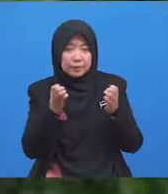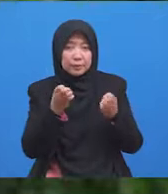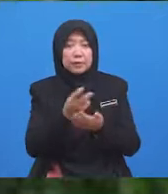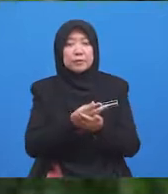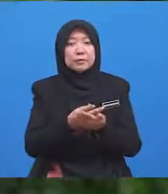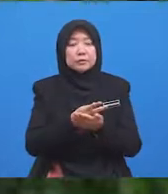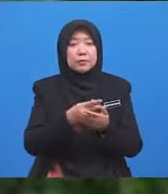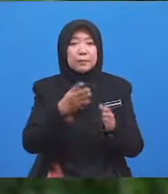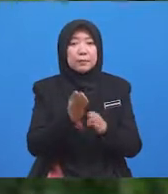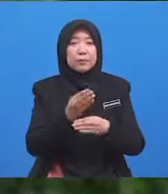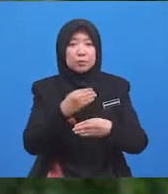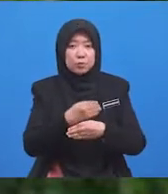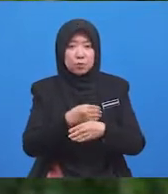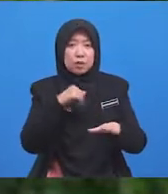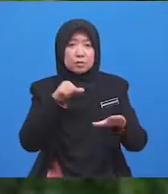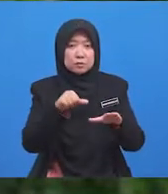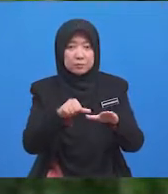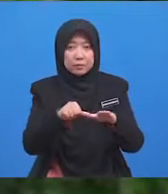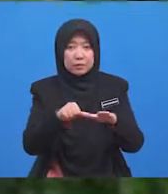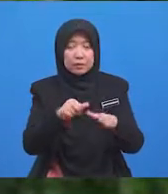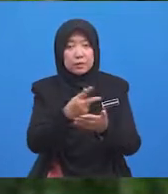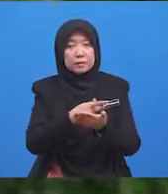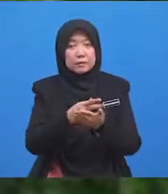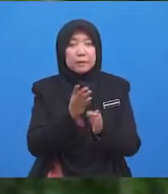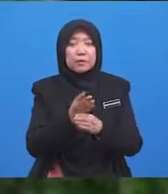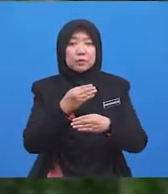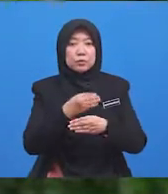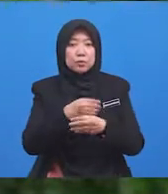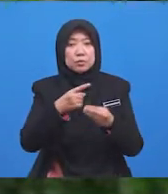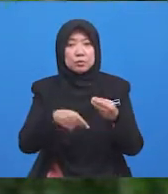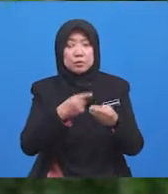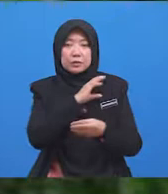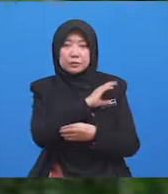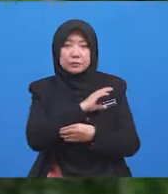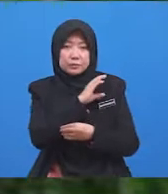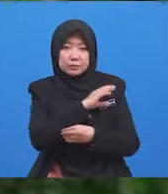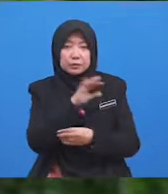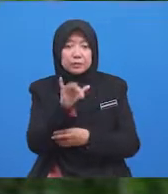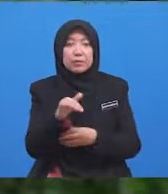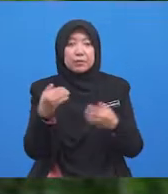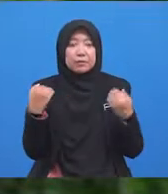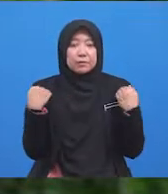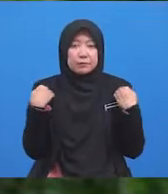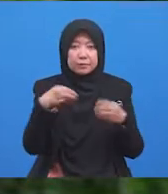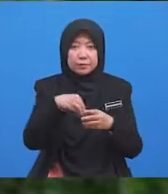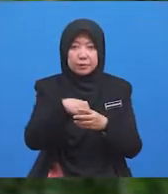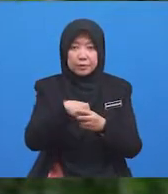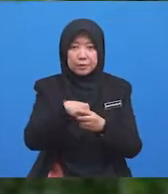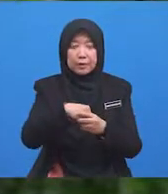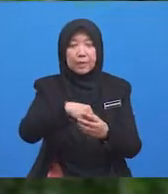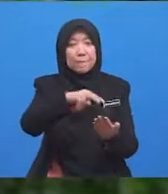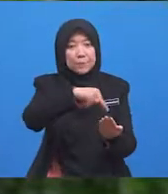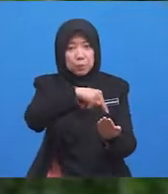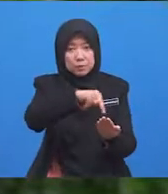Bento aspek kajian bentuk merupakan kajian tentang ciri-ciri yang terdapat dalam sebuah